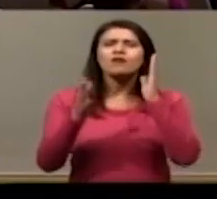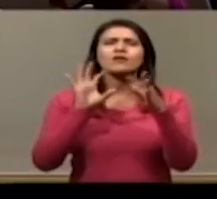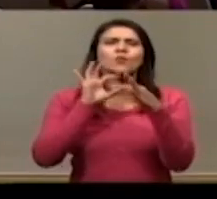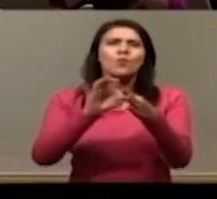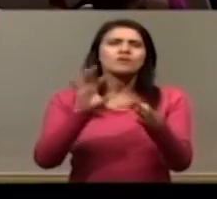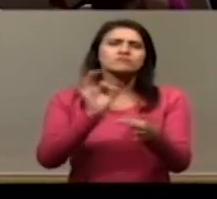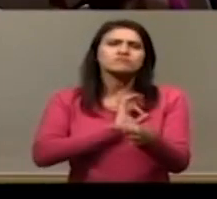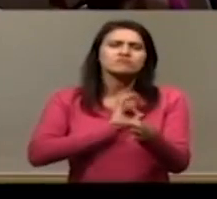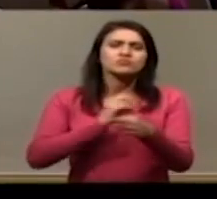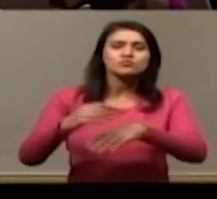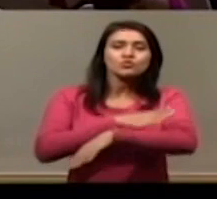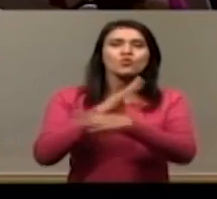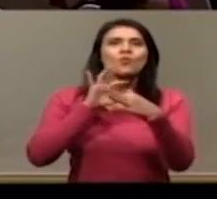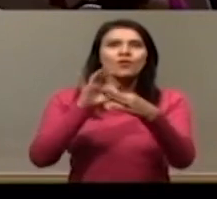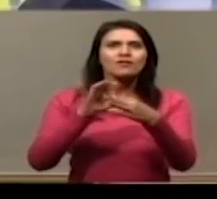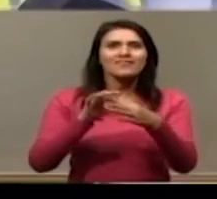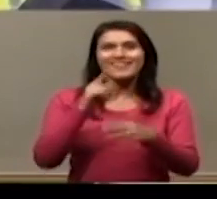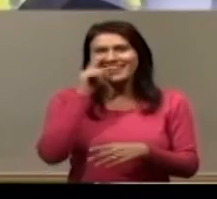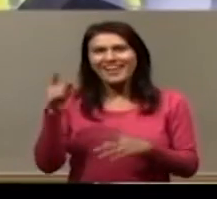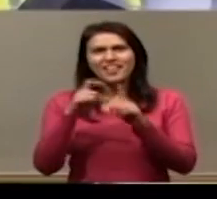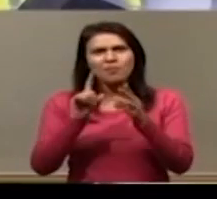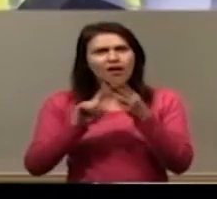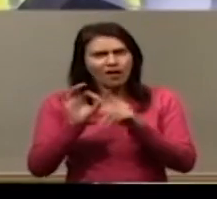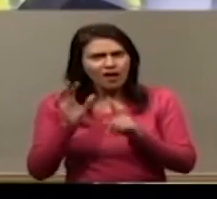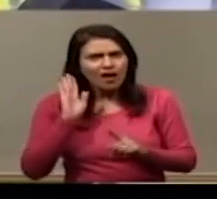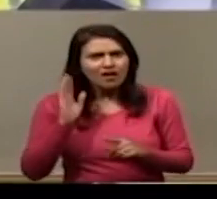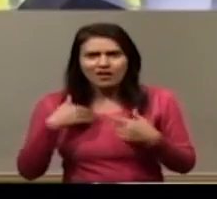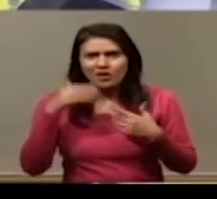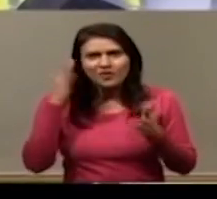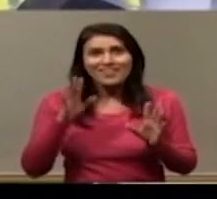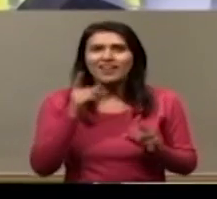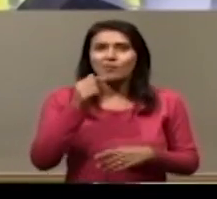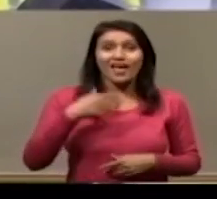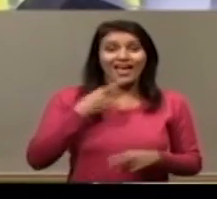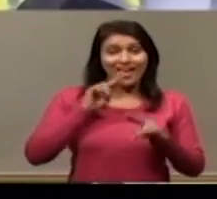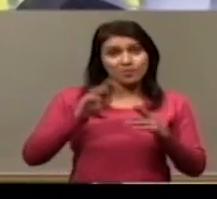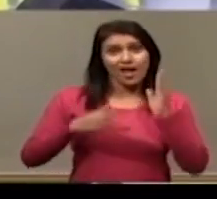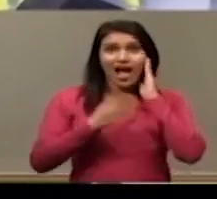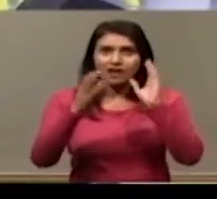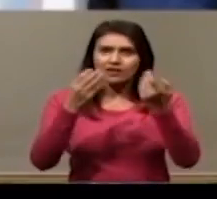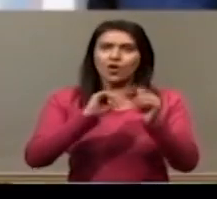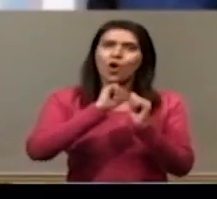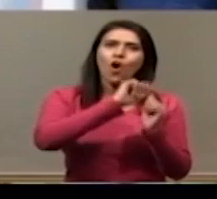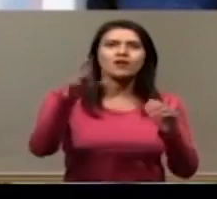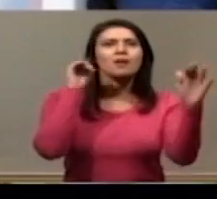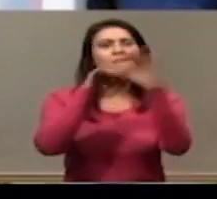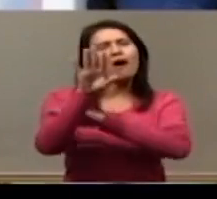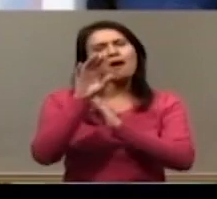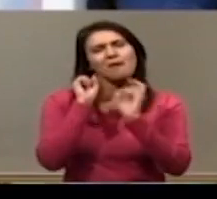हमें गा करके सुनाएंगे। अच्छा, ये तो हमें भी नहीं पता था। मैं अगर गाना गाने लग गया तो सब लोग चले जाएंगे यहाँ से। नहीं नहीं, हम बिल्कुल नहीं जाएंगे, हम सुनने